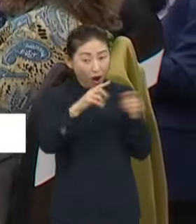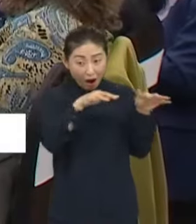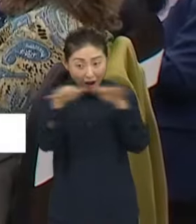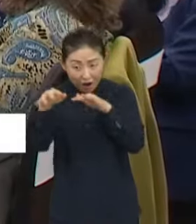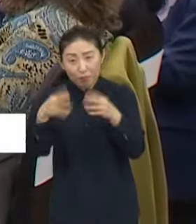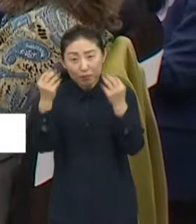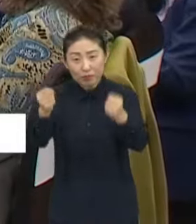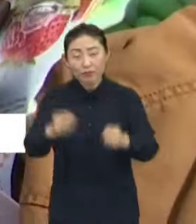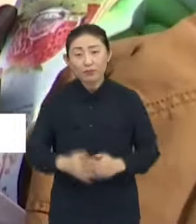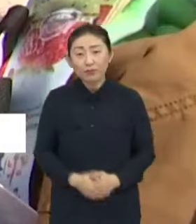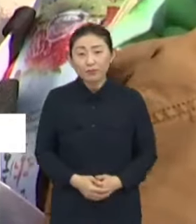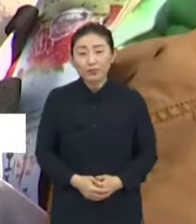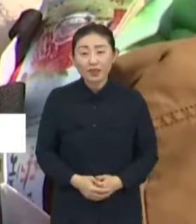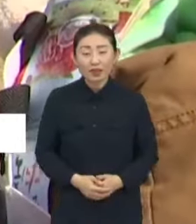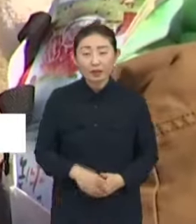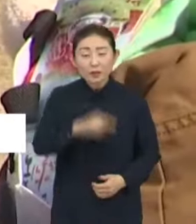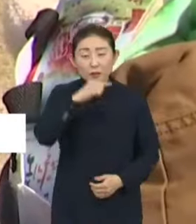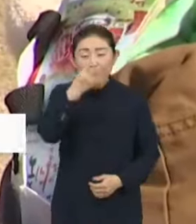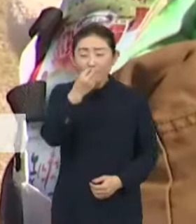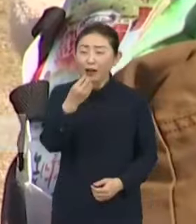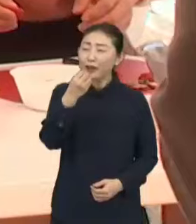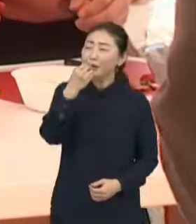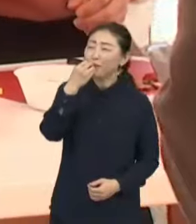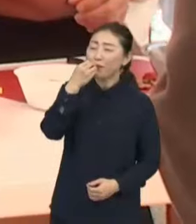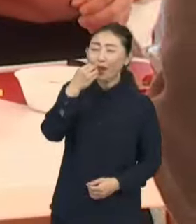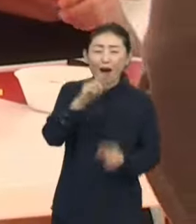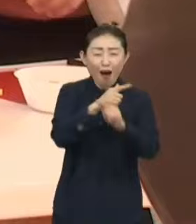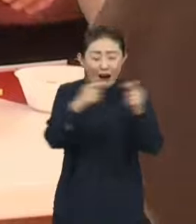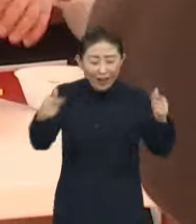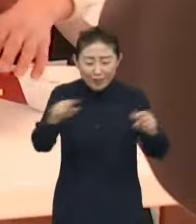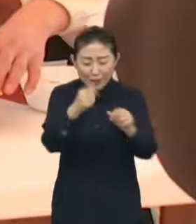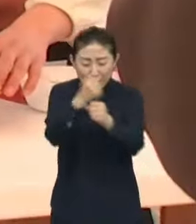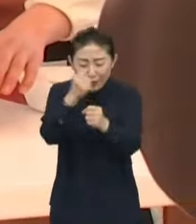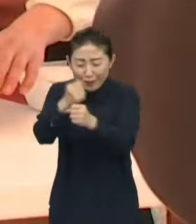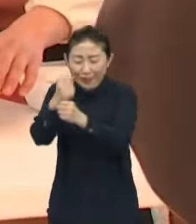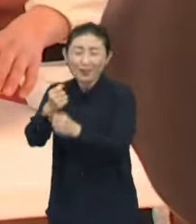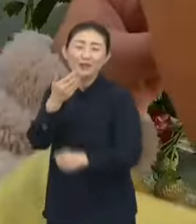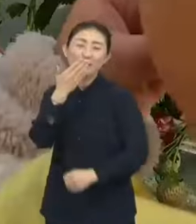있습니다. 새콤달콤한 딸기를 맛보며 다양한 체험도 할 수